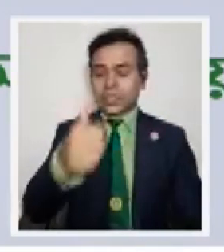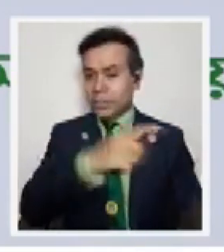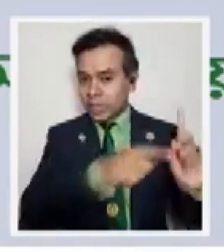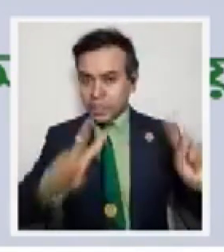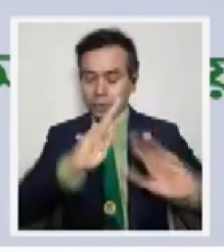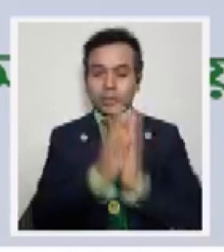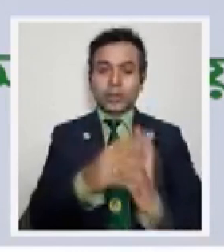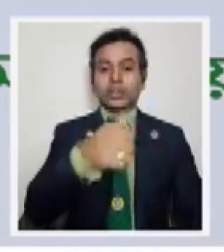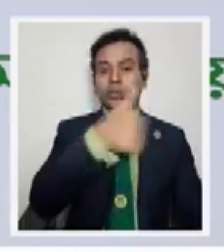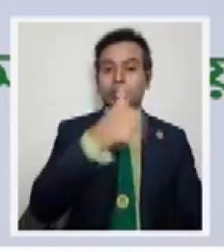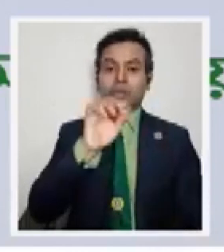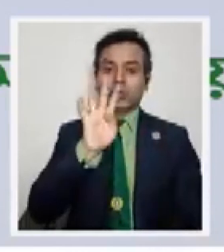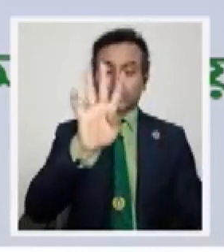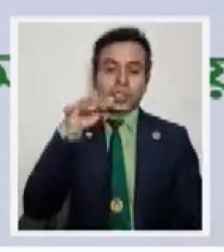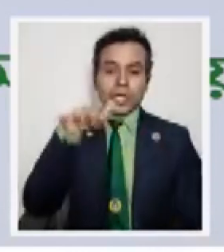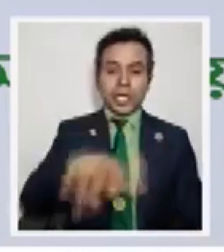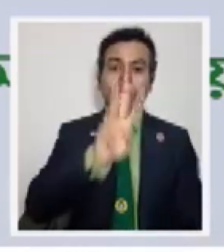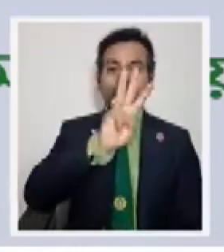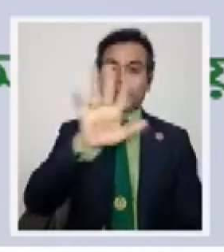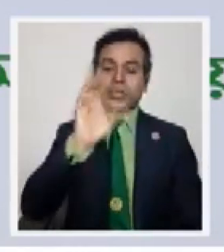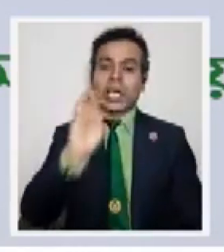সারা বিশ্বে 24 ঘন্টায় শনাক্ত হয়েছেন